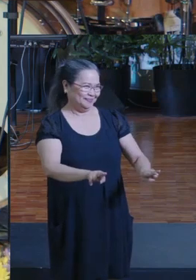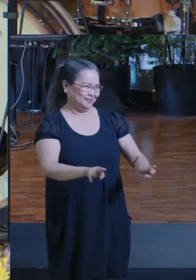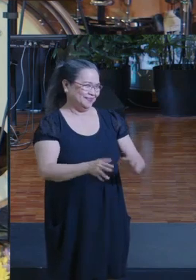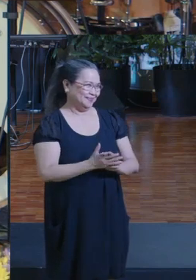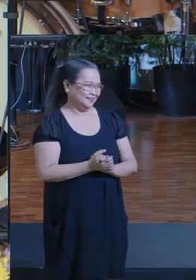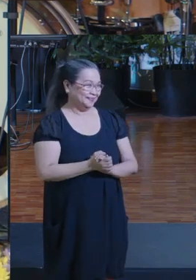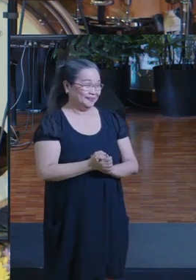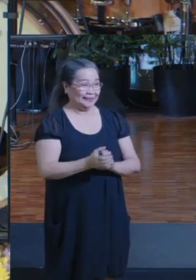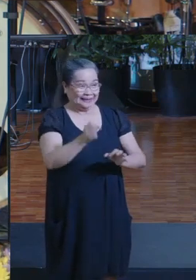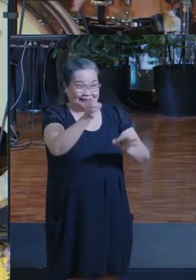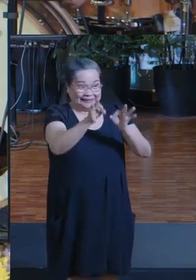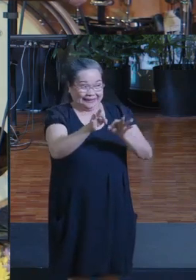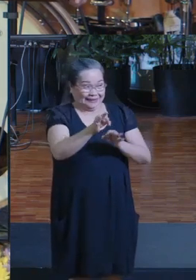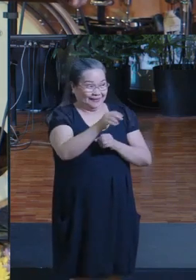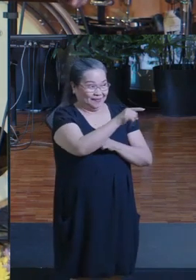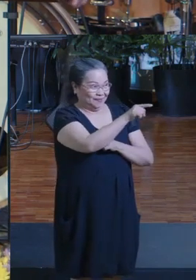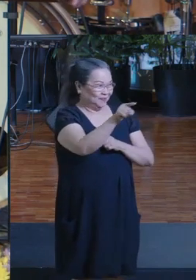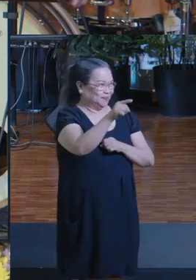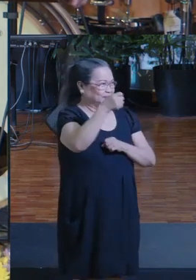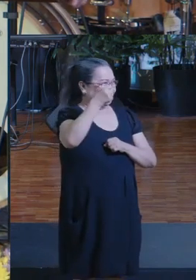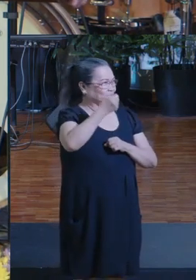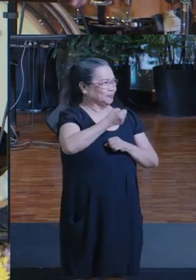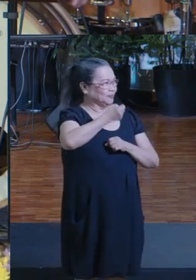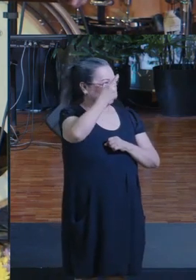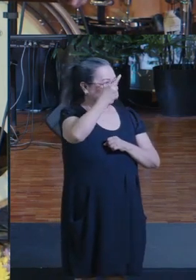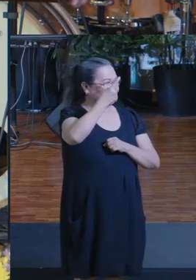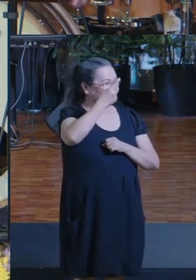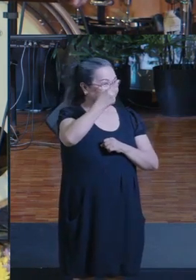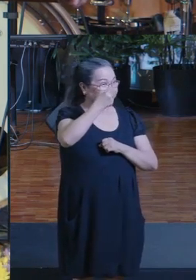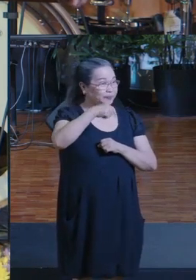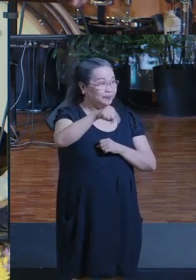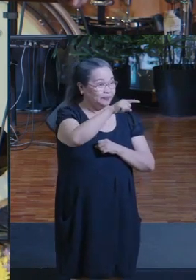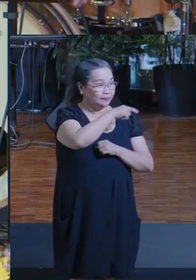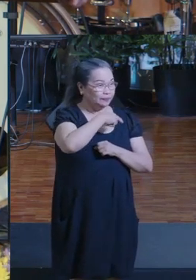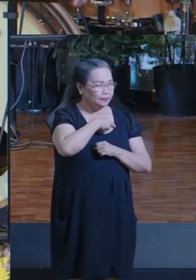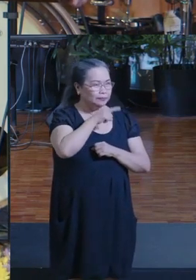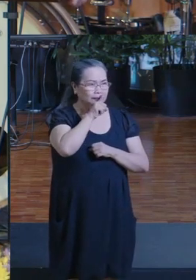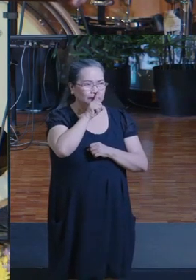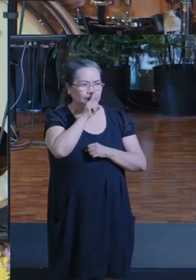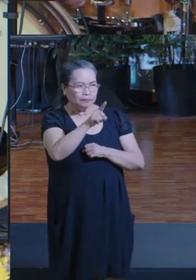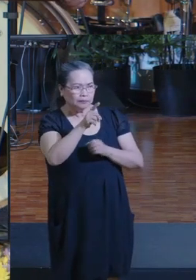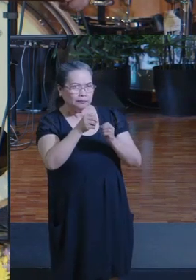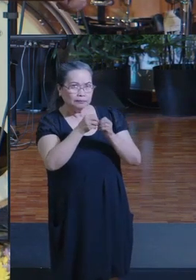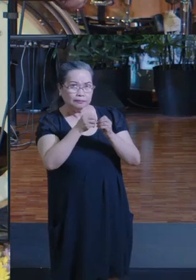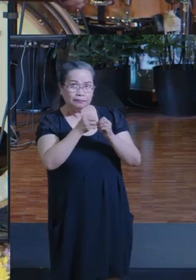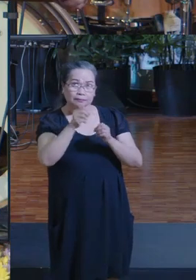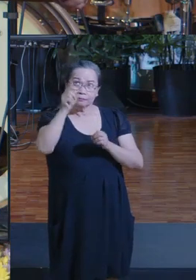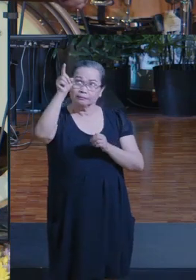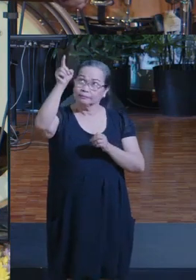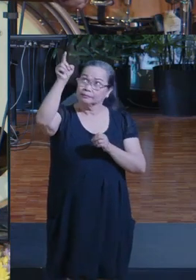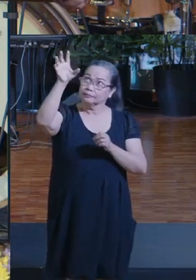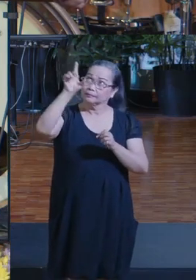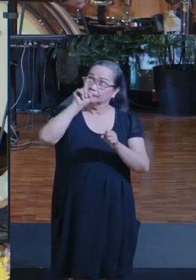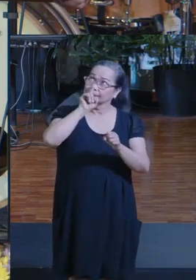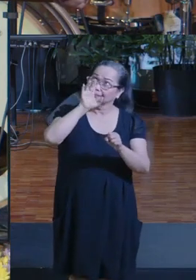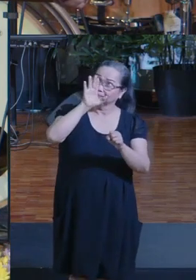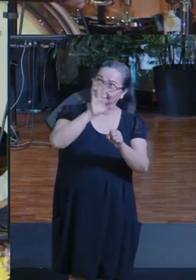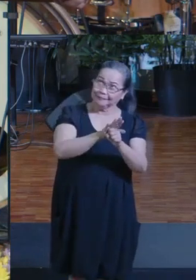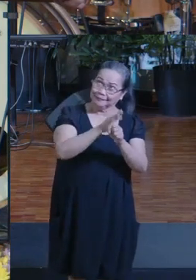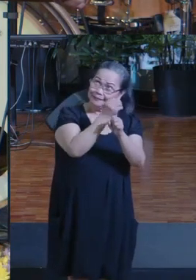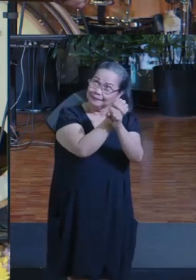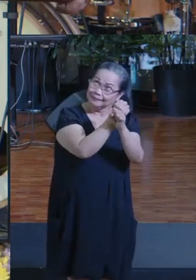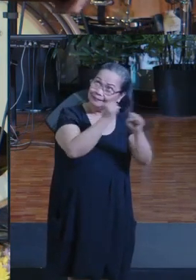Kapag naunawaan natin ang katiyakan at kahigitan ng pangakong kaligtasan ng ating